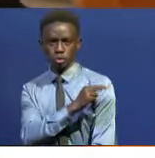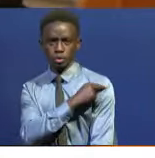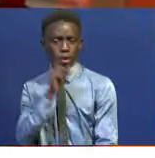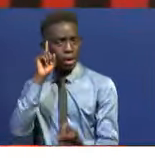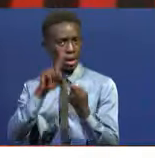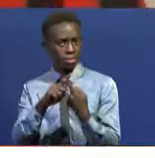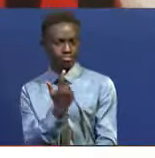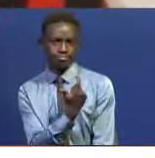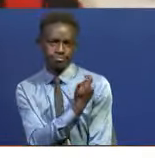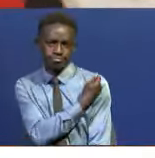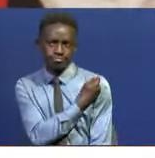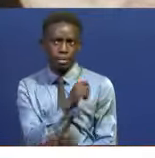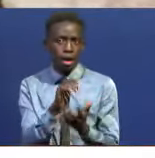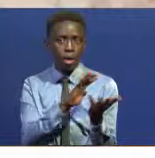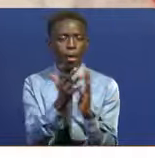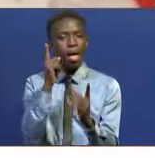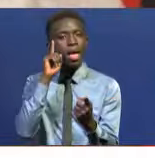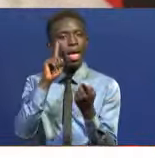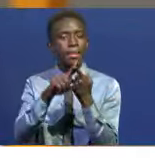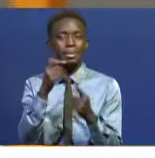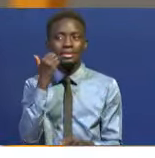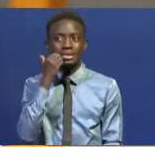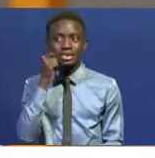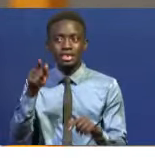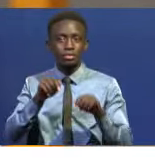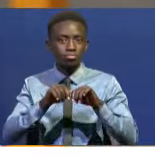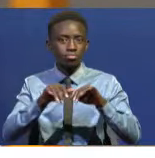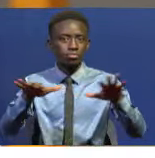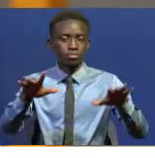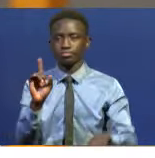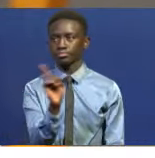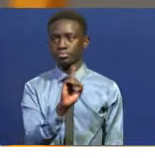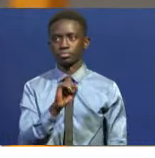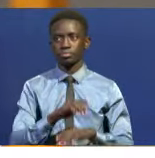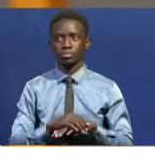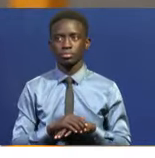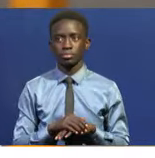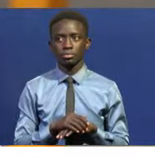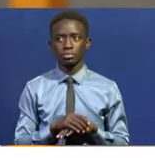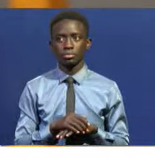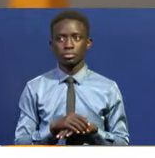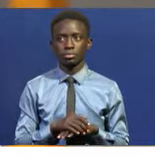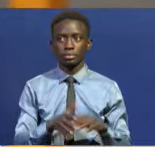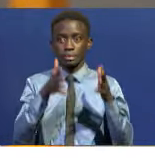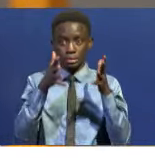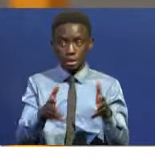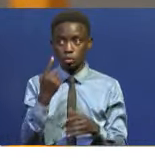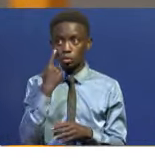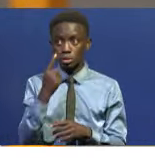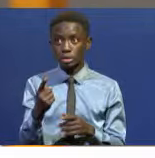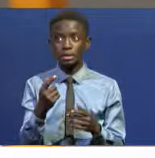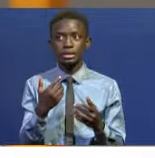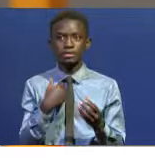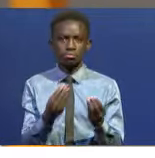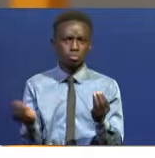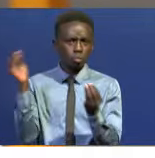an effort to curb the spread of the infection. Tunaona ongezeko kwa ajili ya mabadiliko nchi sana sana